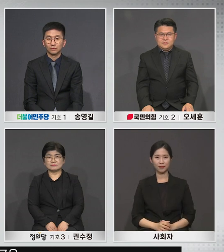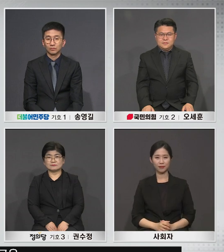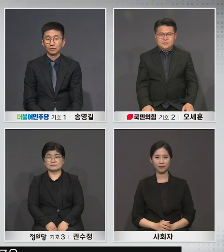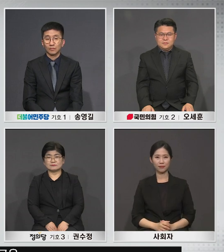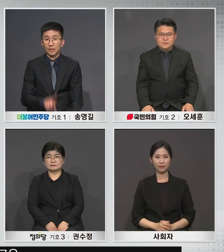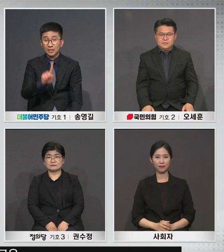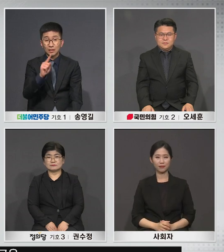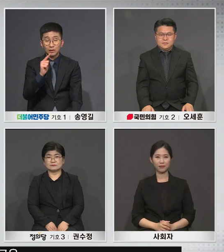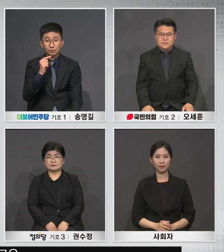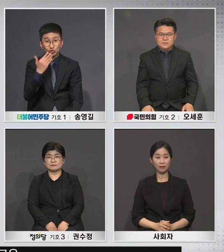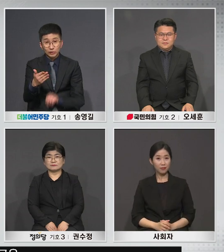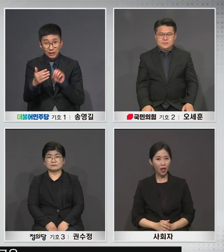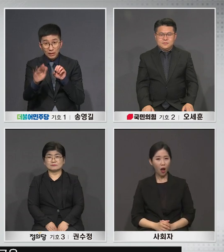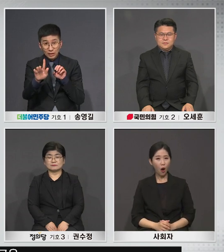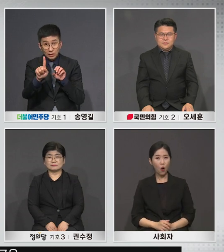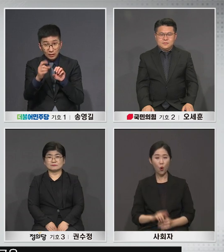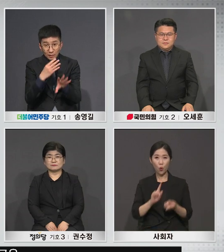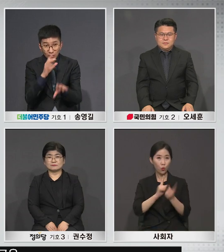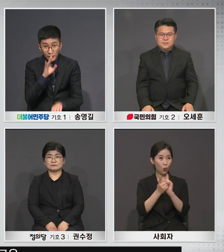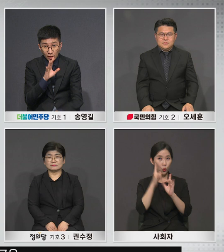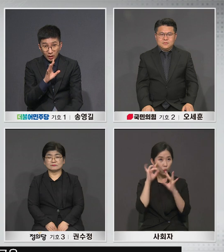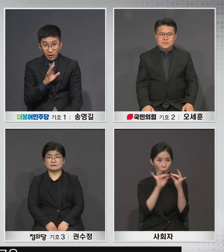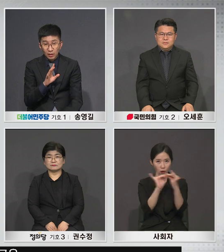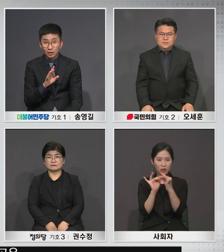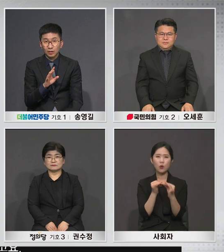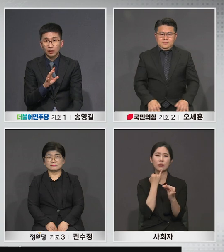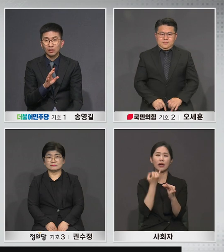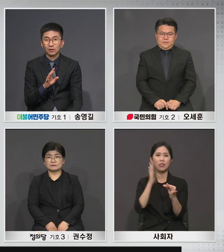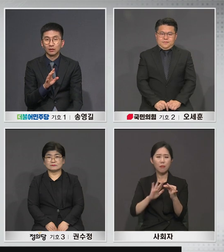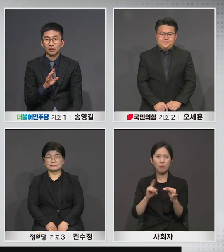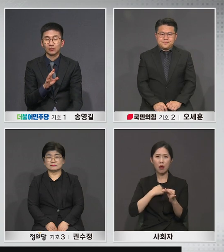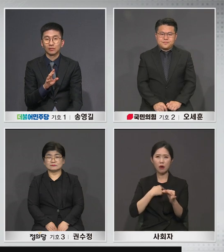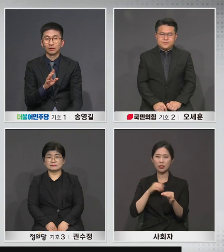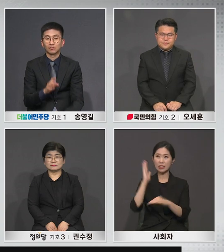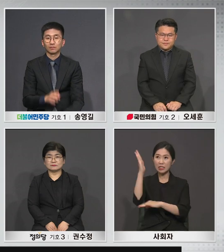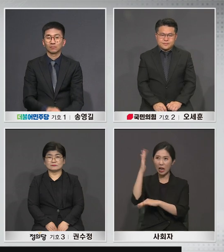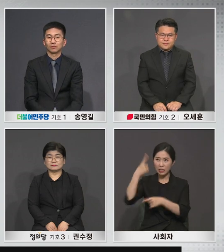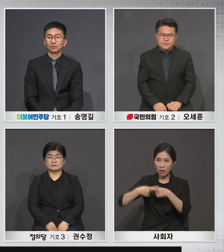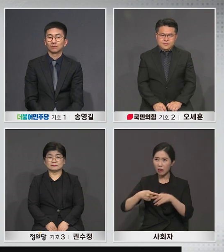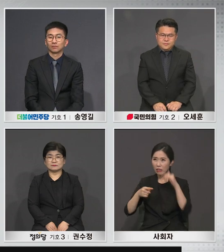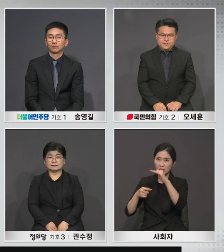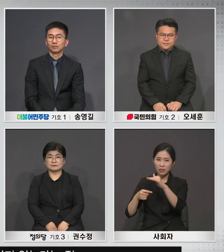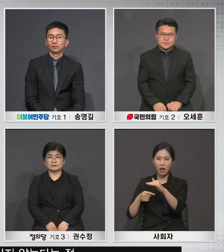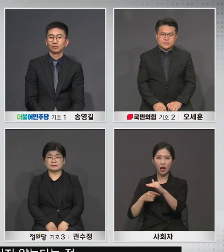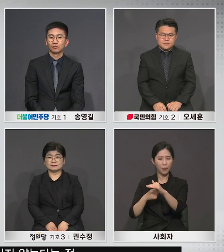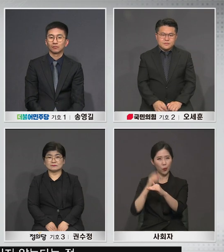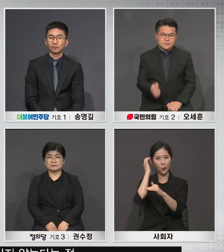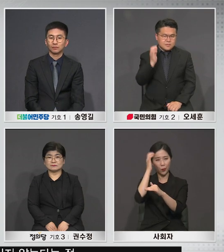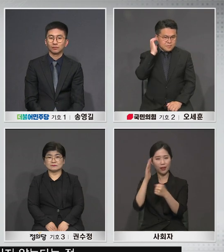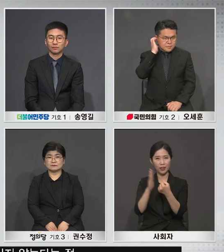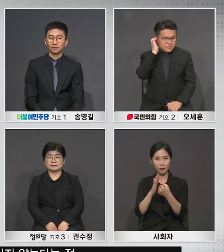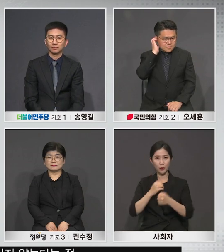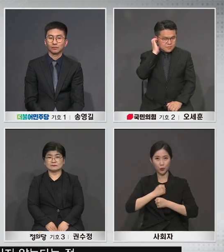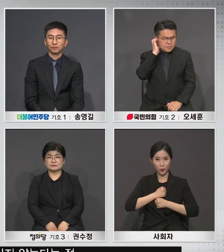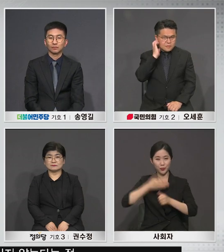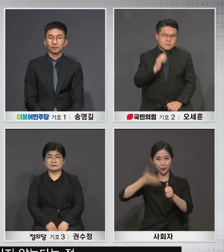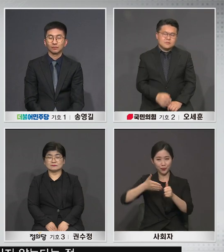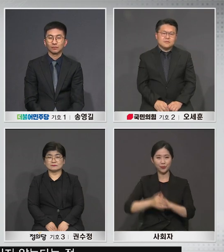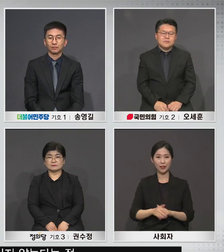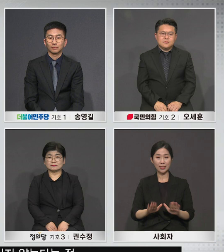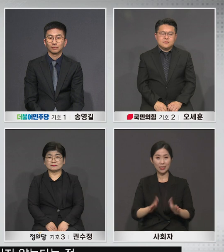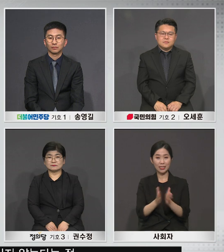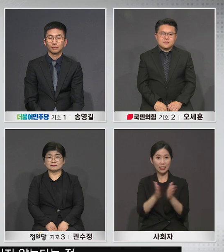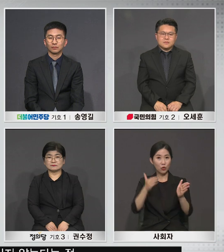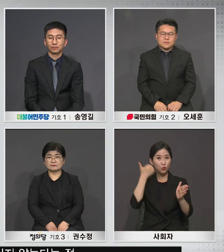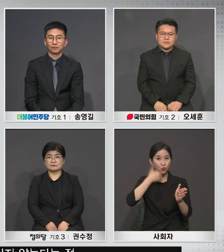간단하게 서로 동의하시면 상관없습니다. 다만 그게 끼어드는 형식이 되면 좀 곤란하니까요. 그 부분 좀 유의해 주시기 바라고요. 이번에도 시작 먼저